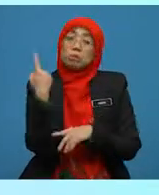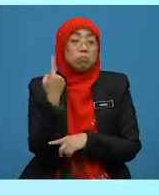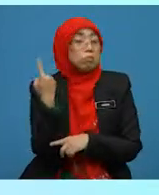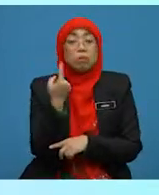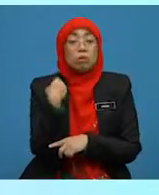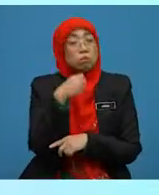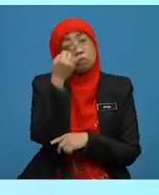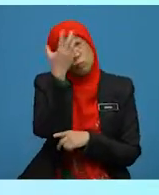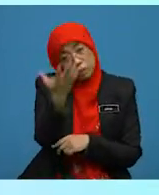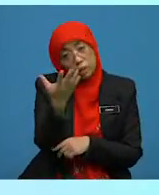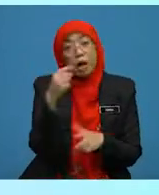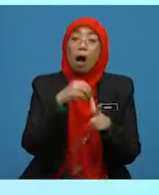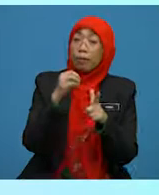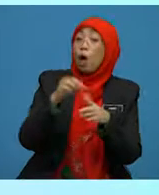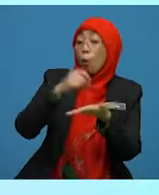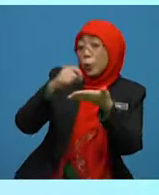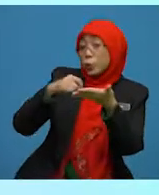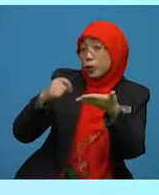lisan atau tulisan.